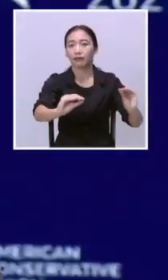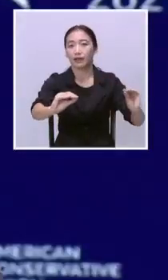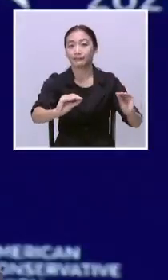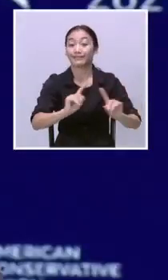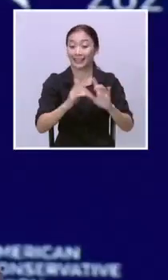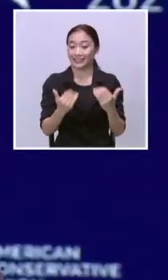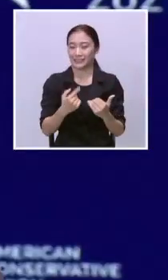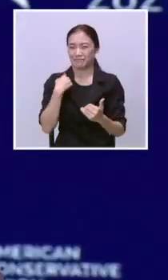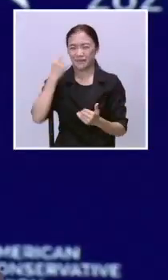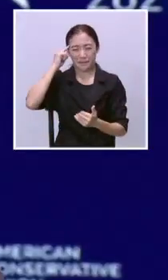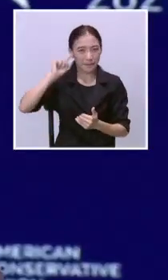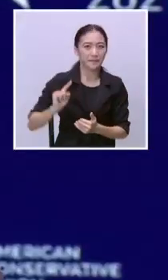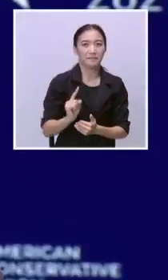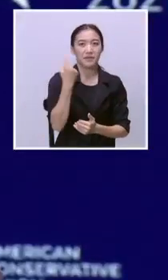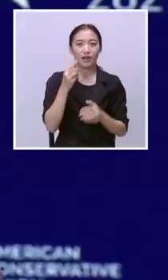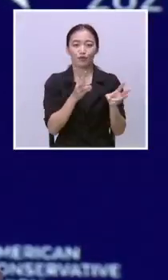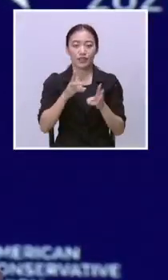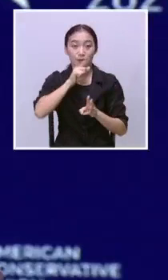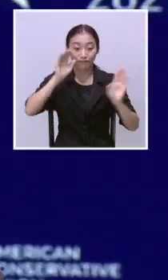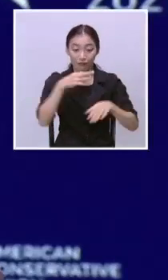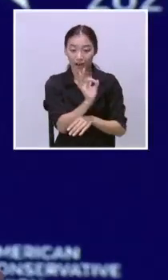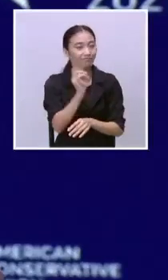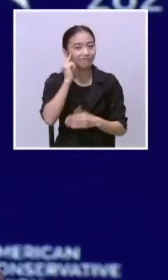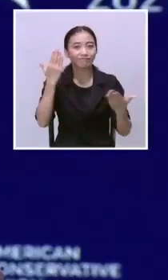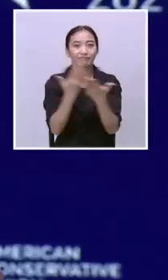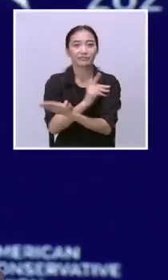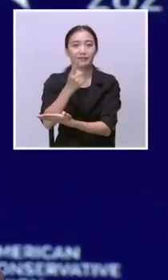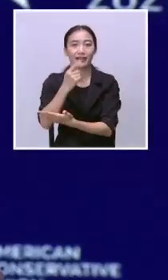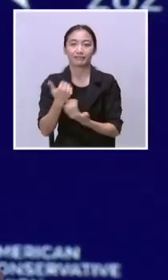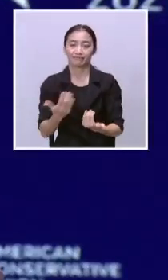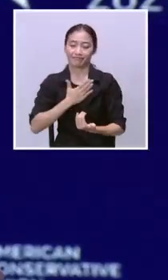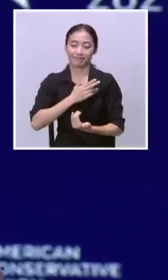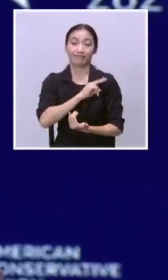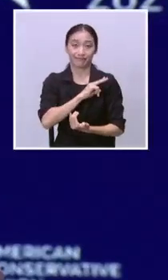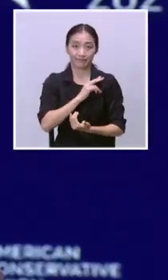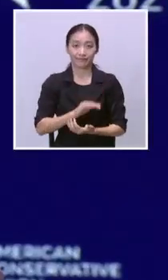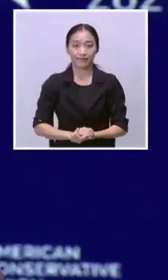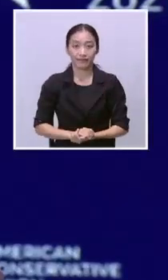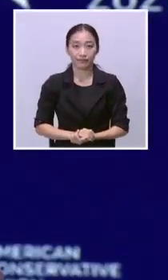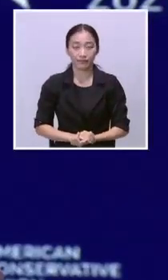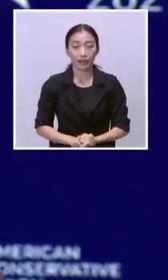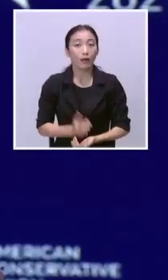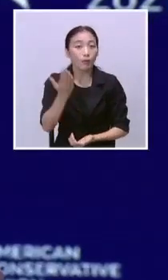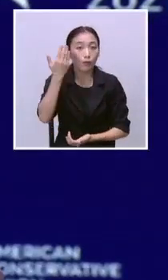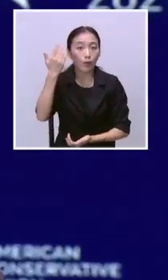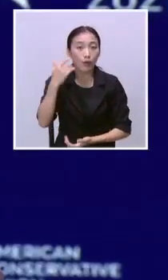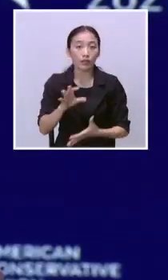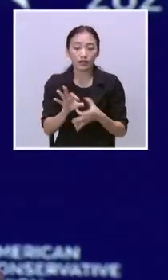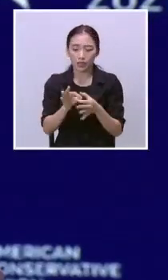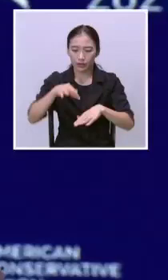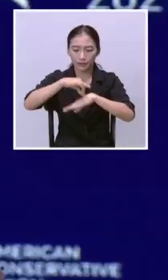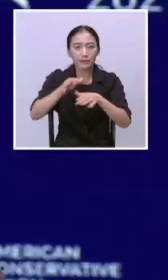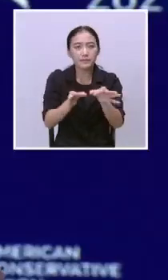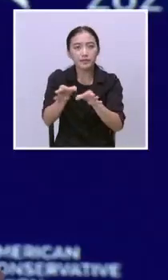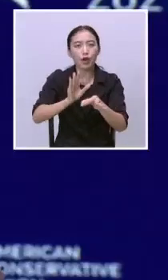าเล่นแพลตฟอร์มของตัวเองนะครับเจสันมิลเลอร์ที่ปรึกษาของอดีตประธานาธิบดีโดนัลด์ทรัมป์เปิดเผยกับสำนักข่าว Fox News